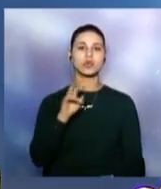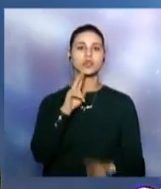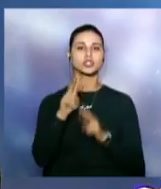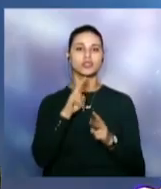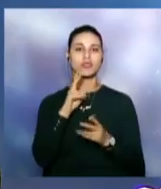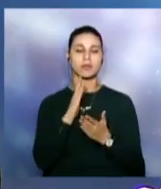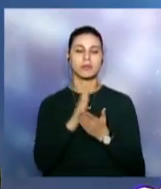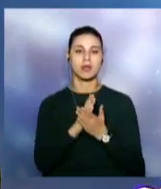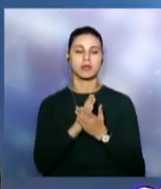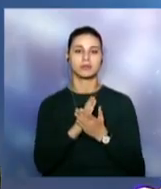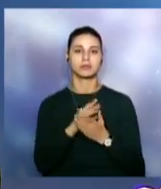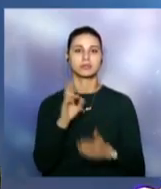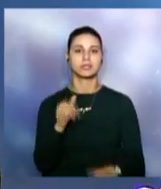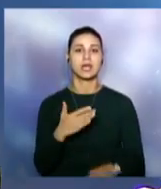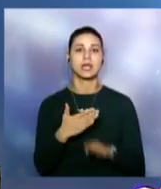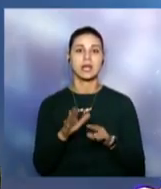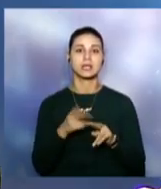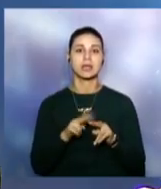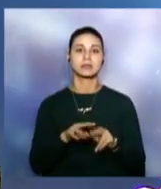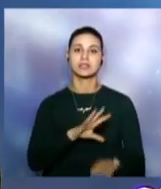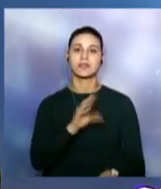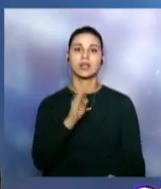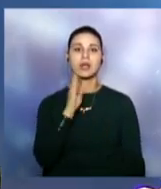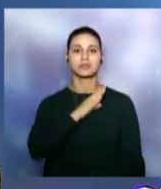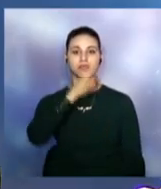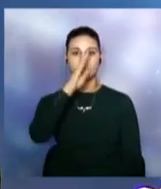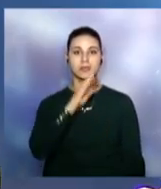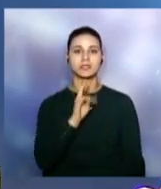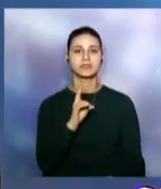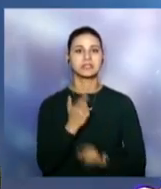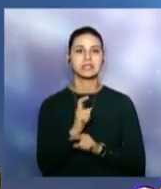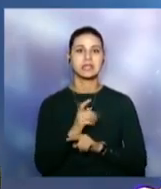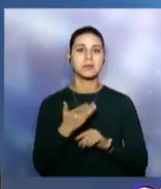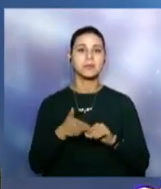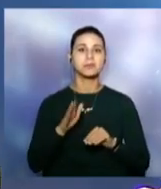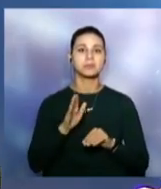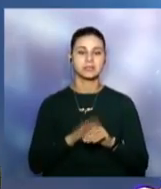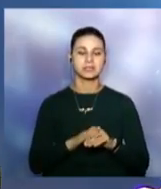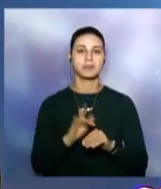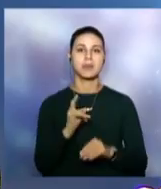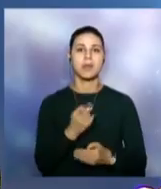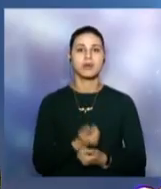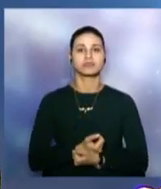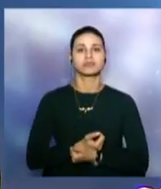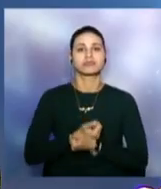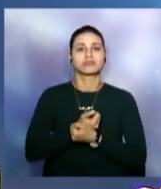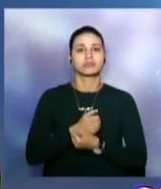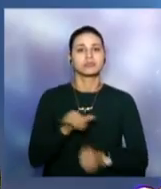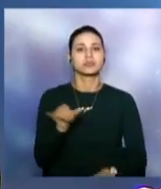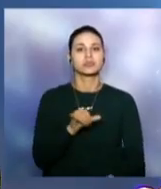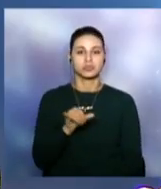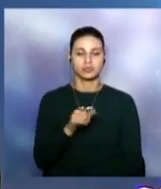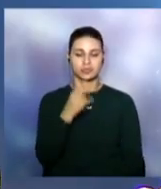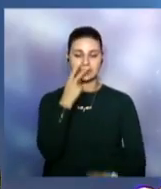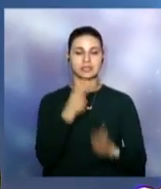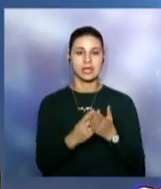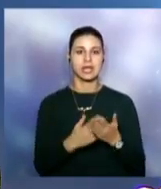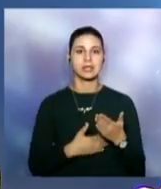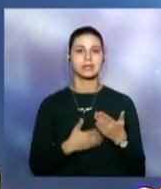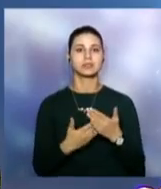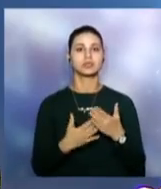ჩივილებით მოგმართა. და გარდა ამისა, ყველა იმ შობელს, ვისაც საკმაოდ მძიმე პატარას ხელით ტარება უწევს. ნახეთ ჩვენი ფიზიკური აქტივობის